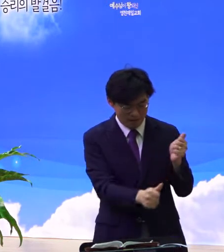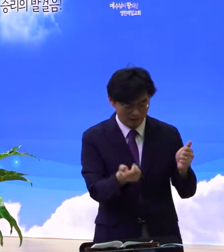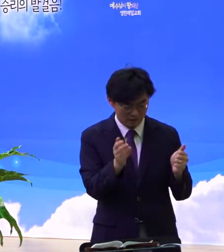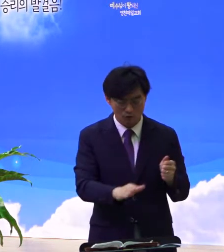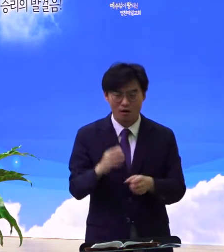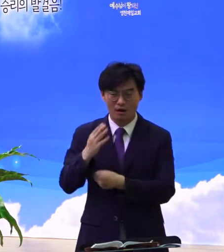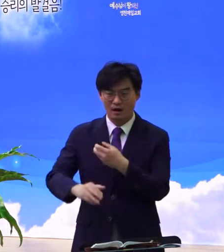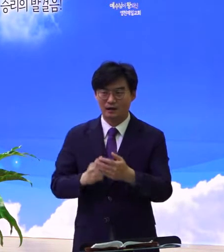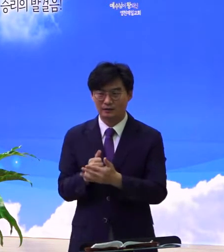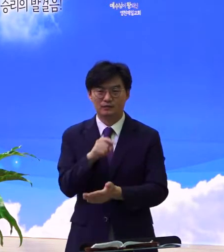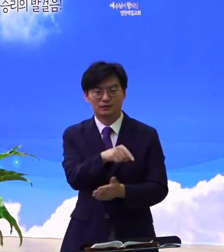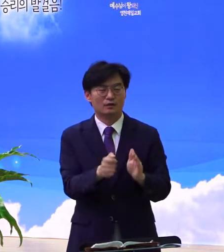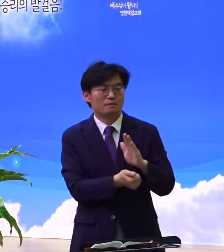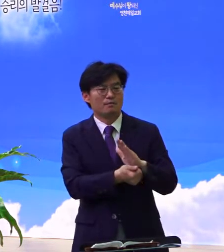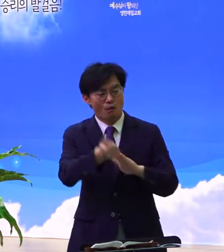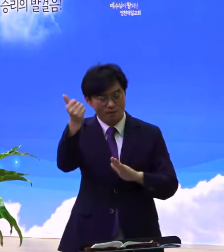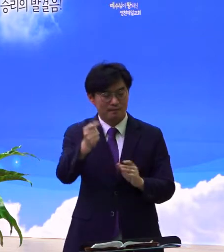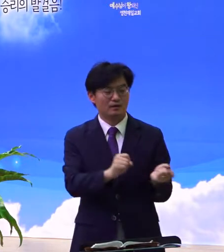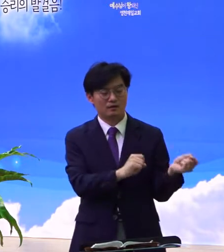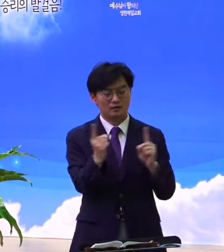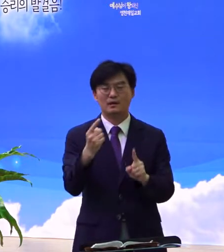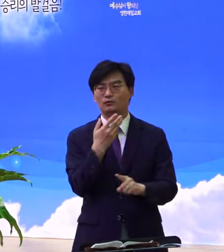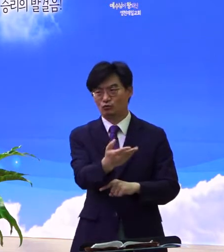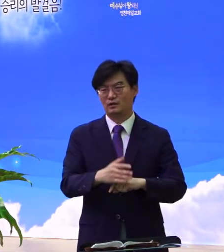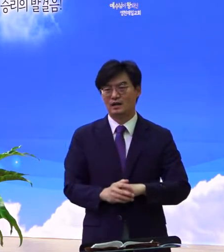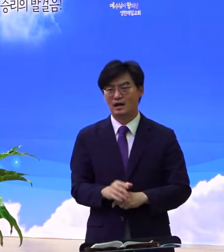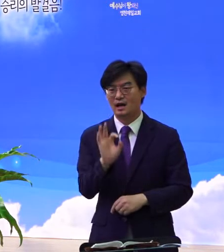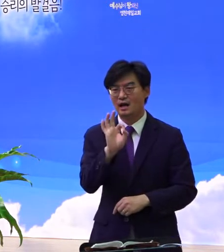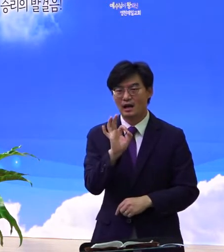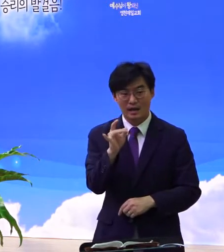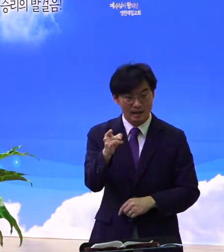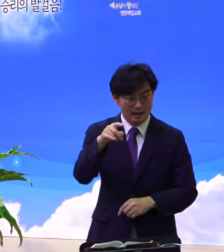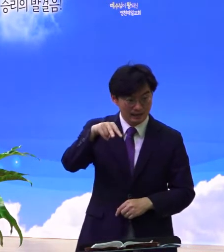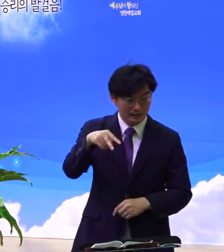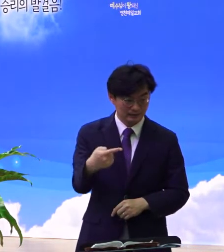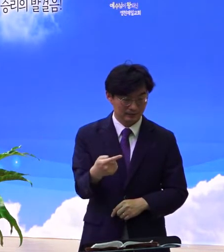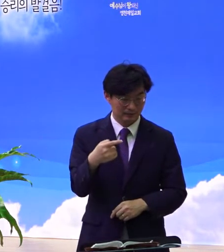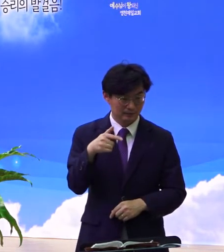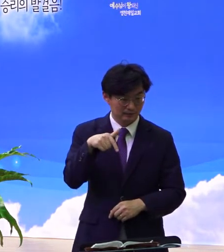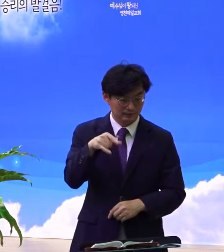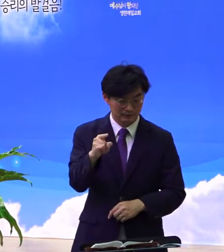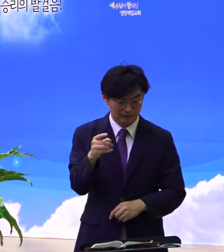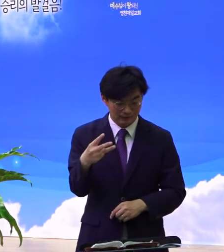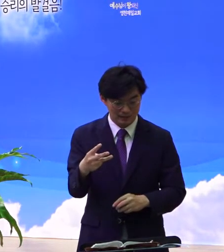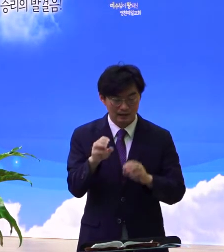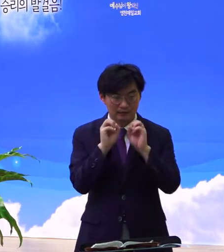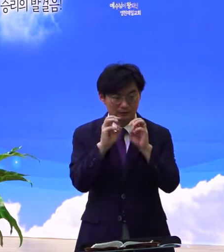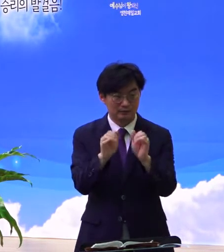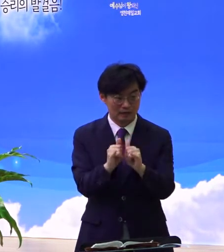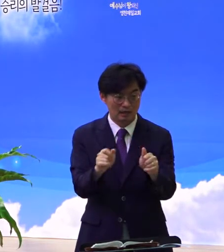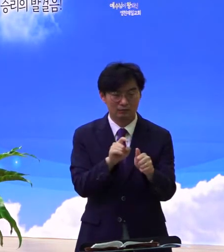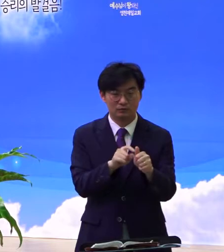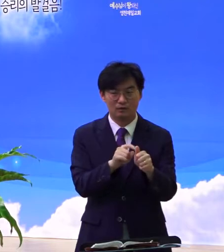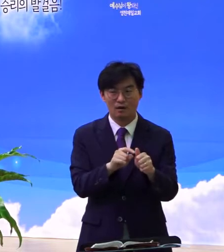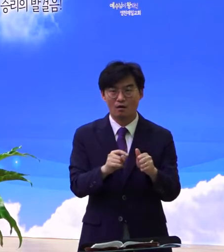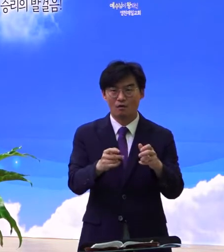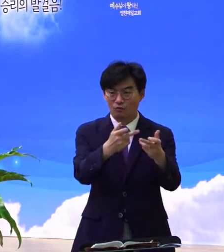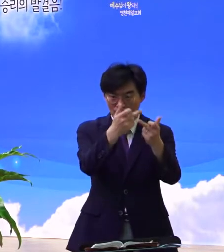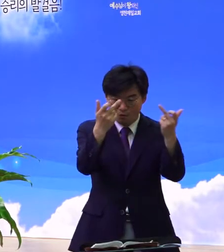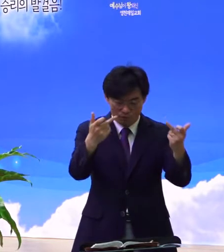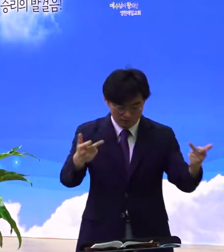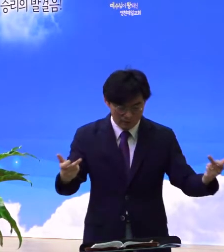주셨습니다. 에스겔 선지자가 하나님의 성령에 이끌려서 마른 뼈가 가득한